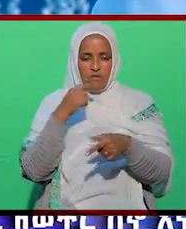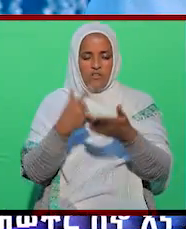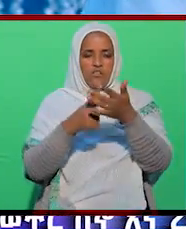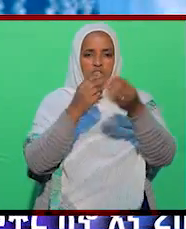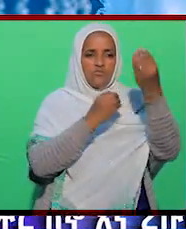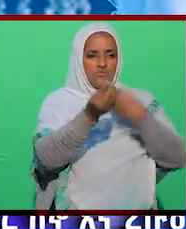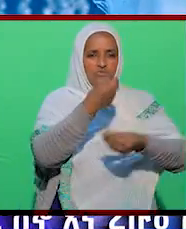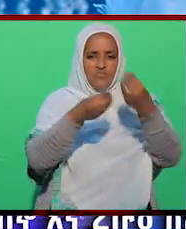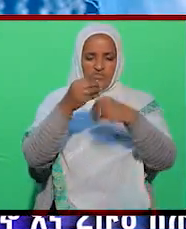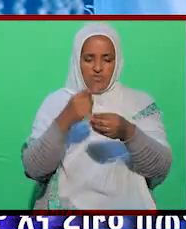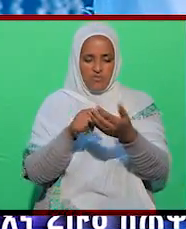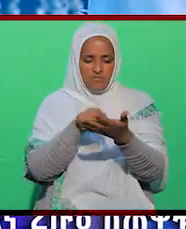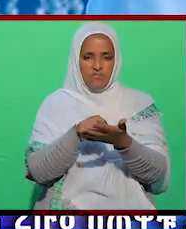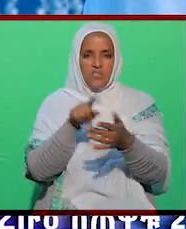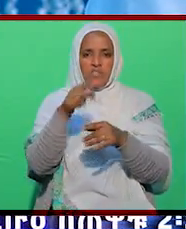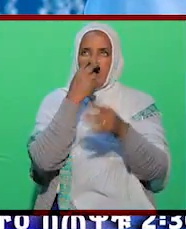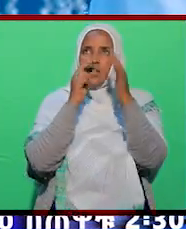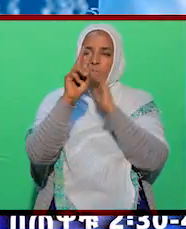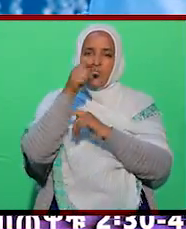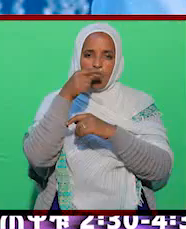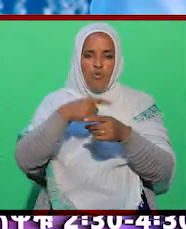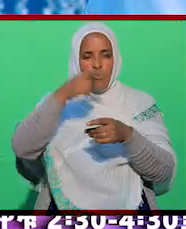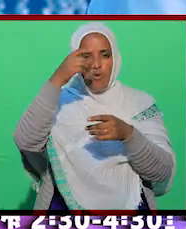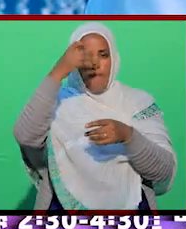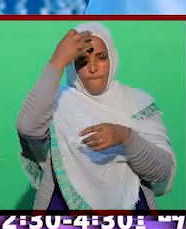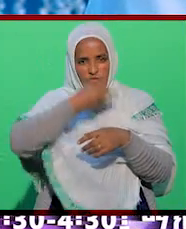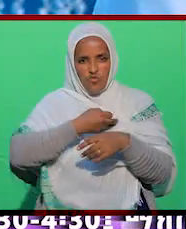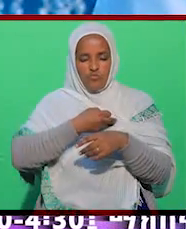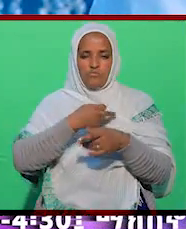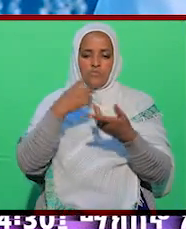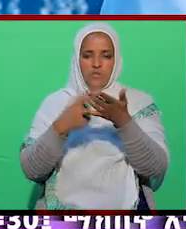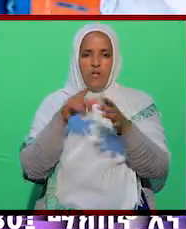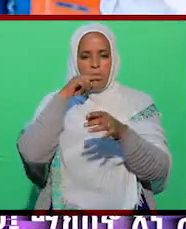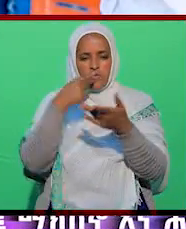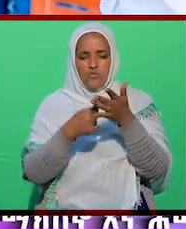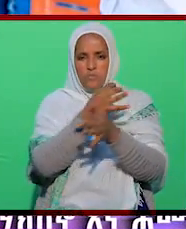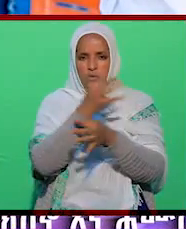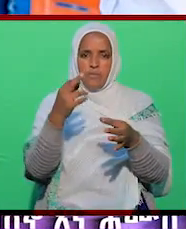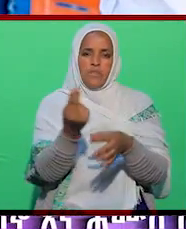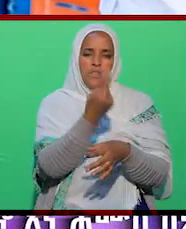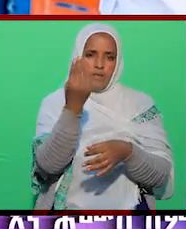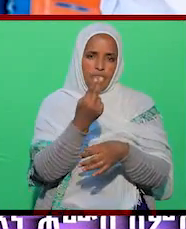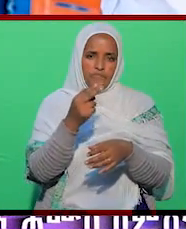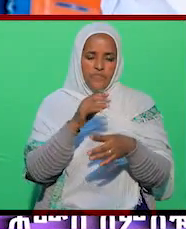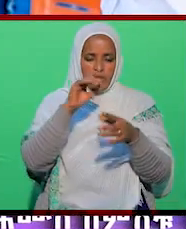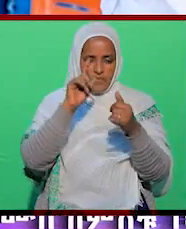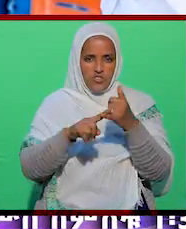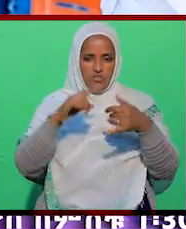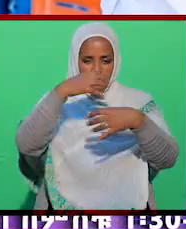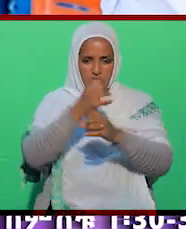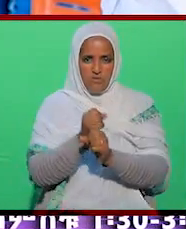ያደርጋል እየተሻሻጡብን ነው ማለት ነው እና እነዚህ ነቢያት የሚባሉትም በፌስቡክ በጉግል ያሉ መረጃዎችን በደንብ ነው